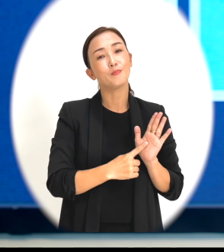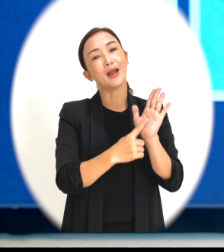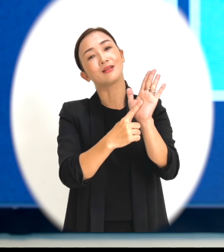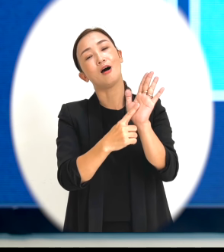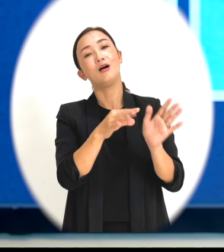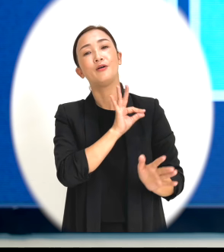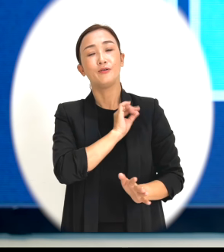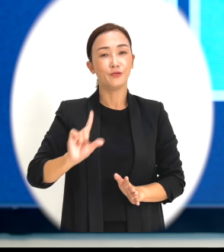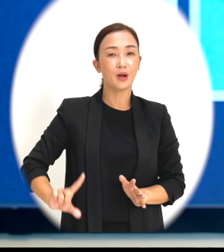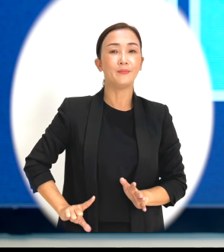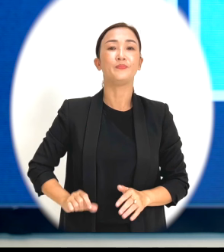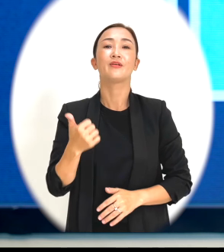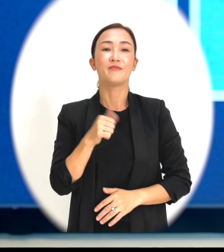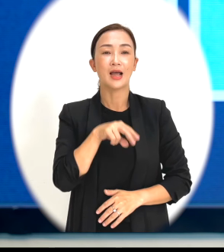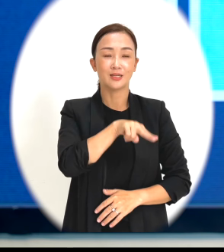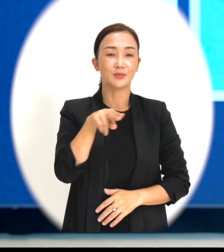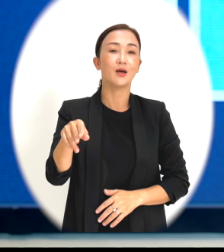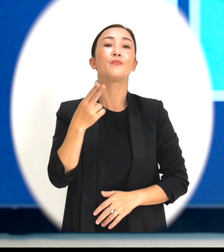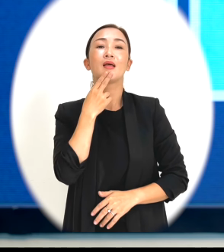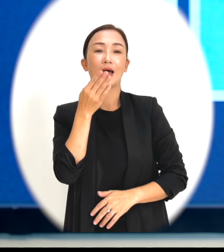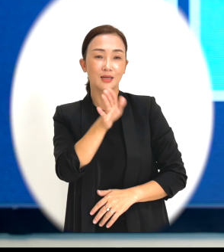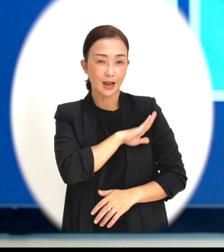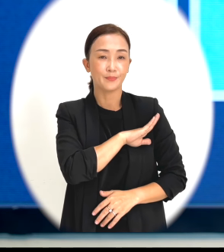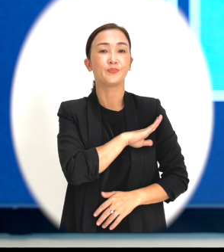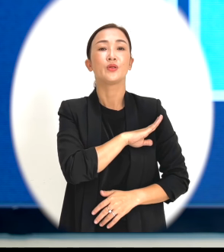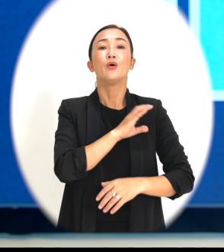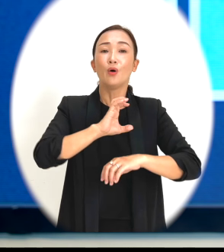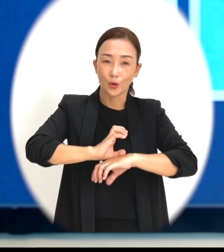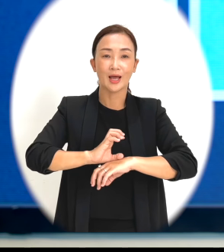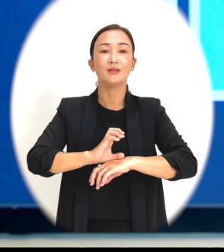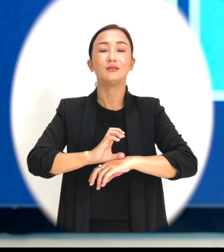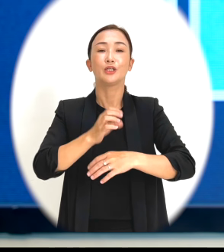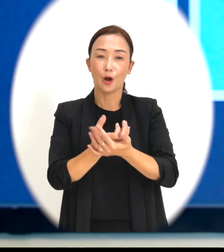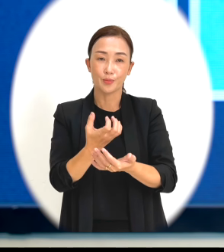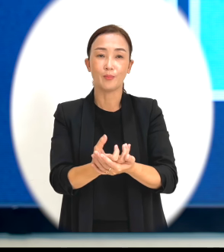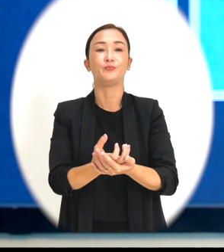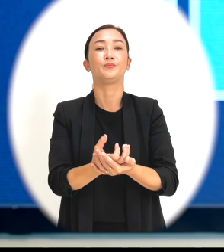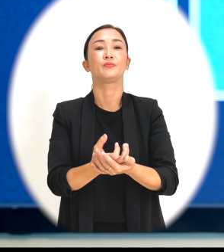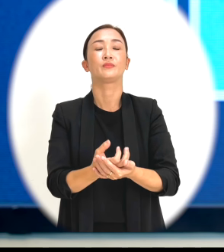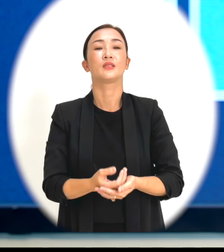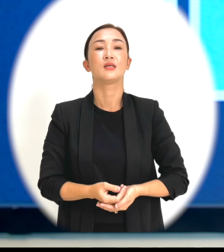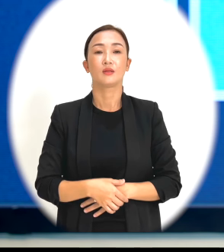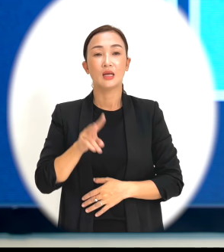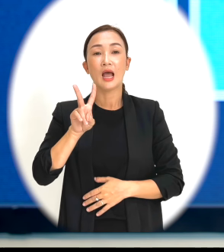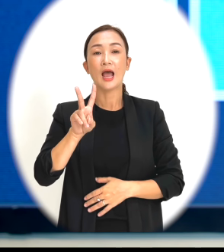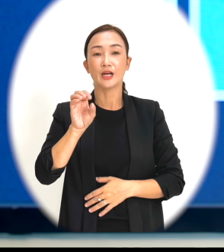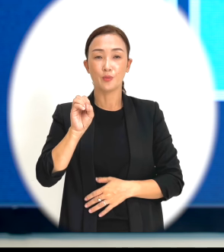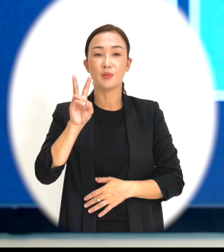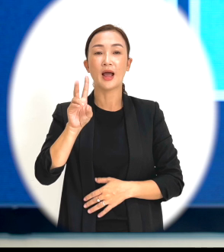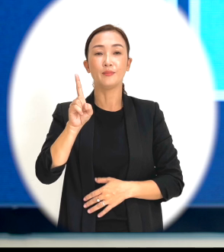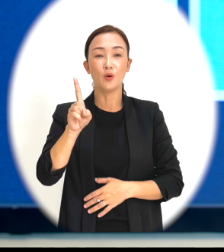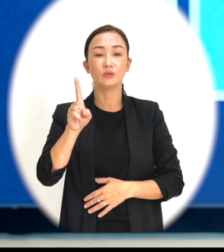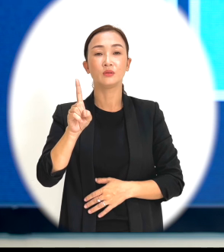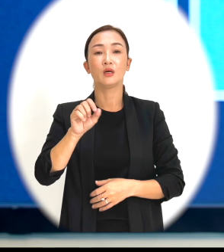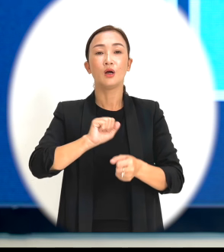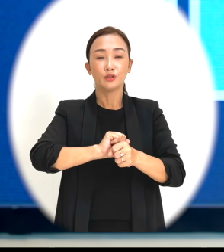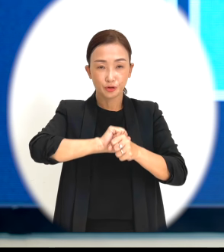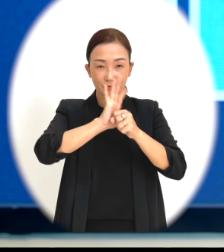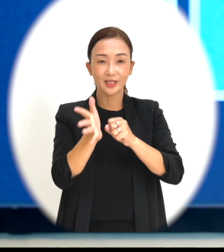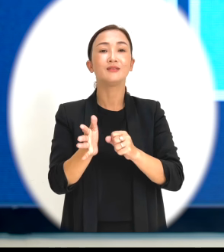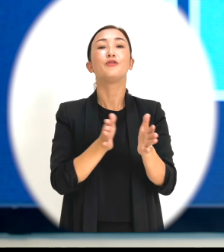âm và chăm sóc nhau trong cộng đồng Hội Thánh và ngoài Hội Thánh. Năm 2021, đứng trước tình hình dịch bệnh tiếp diễn